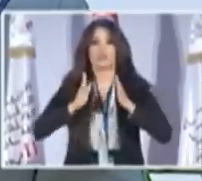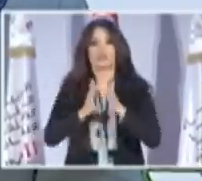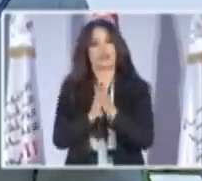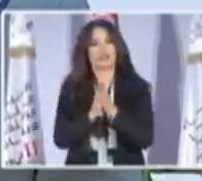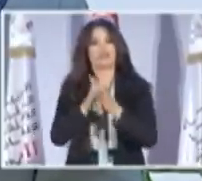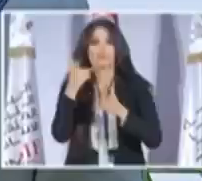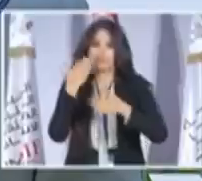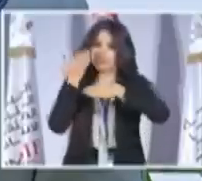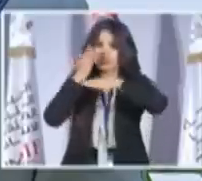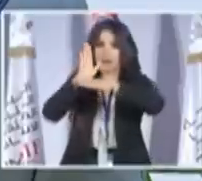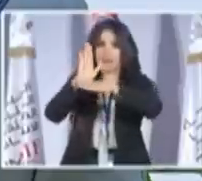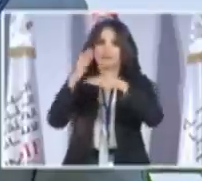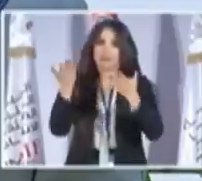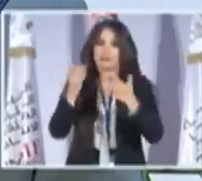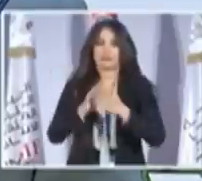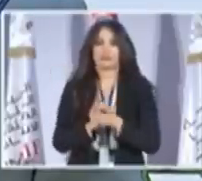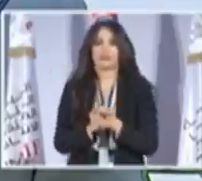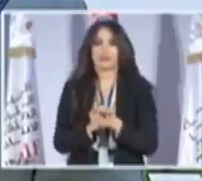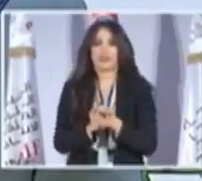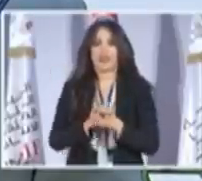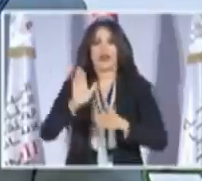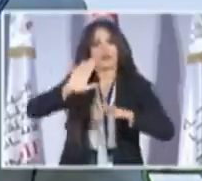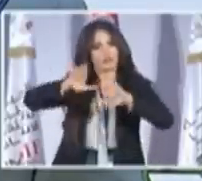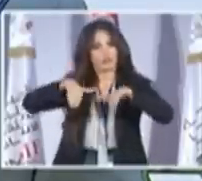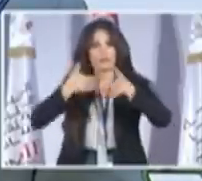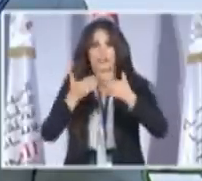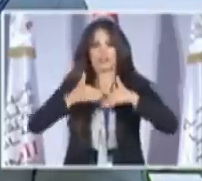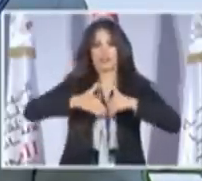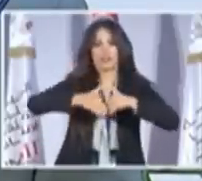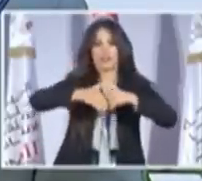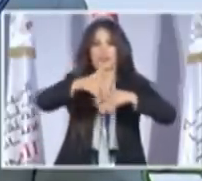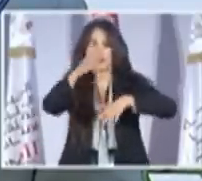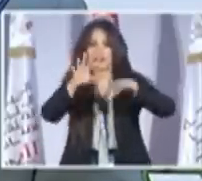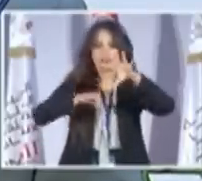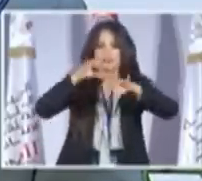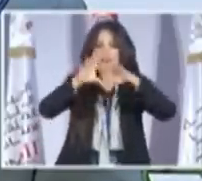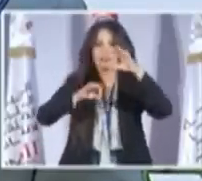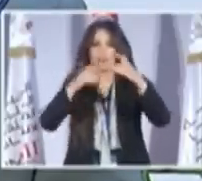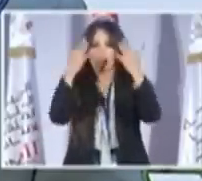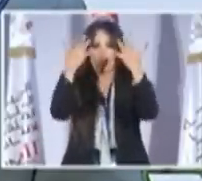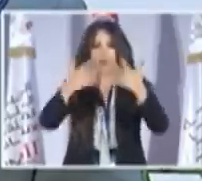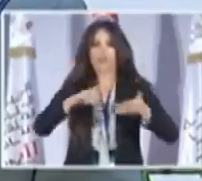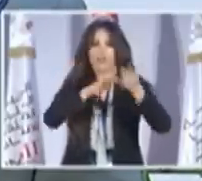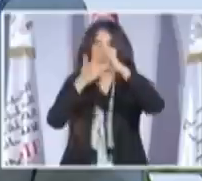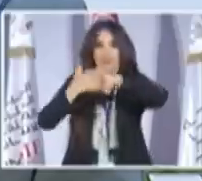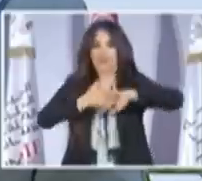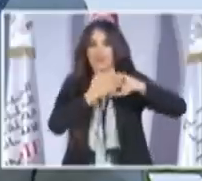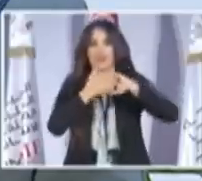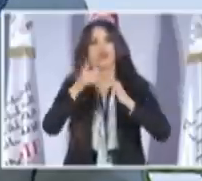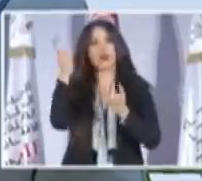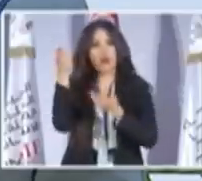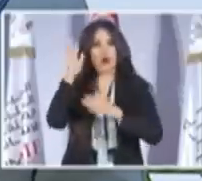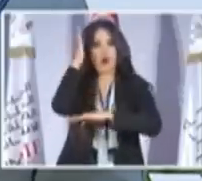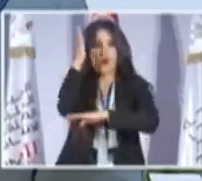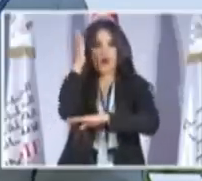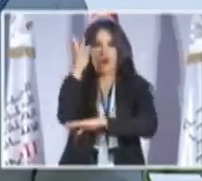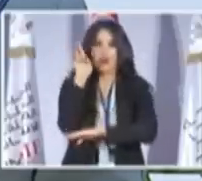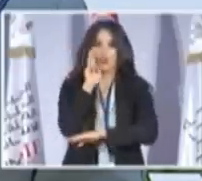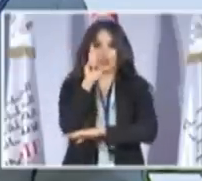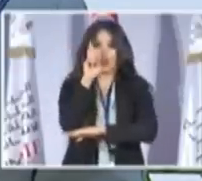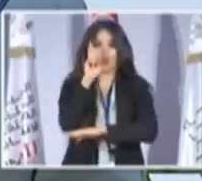وبالتالي ال المساله متواصله وان شاء الله غدوه في ندوه صحفيه نصف النهار